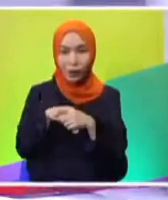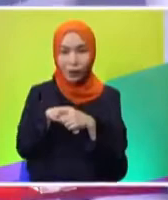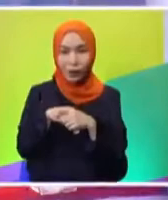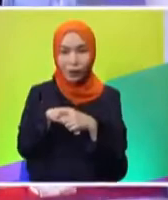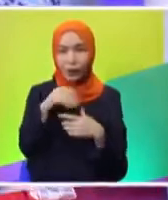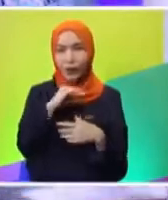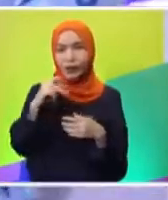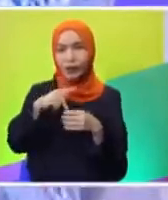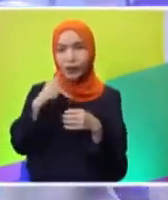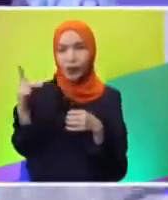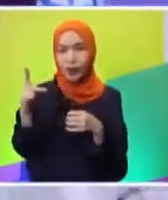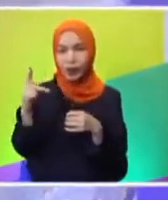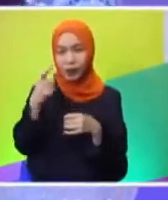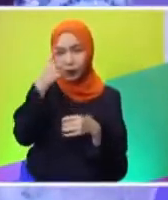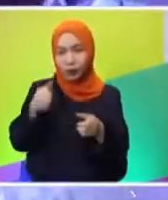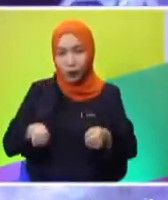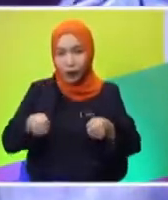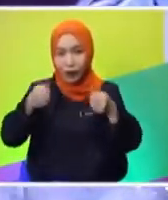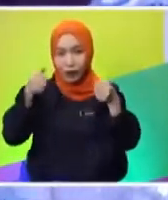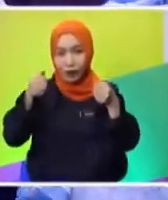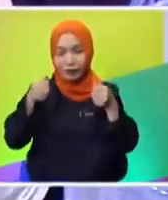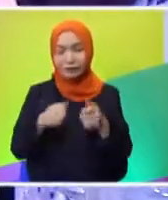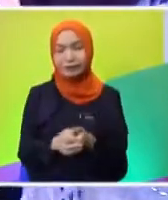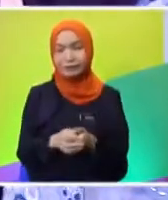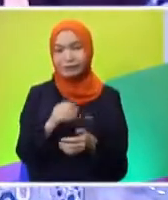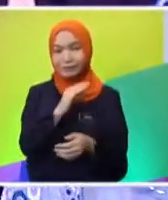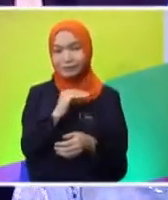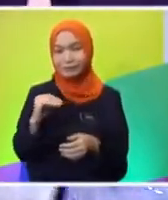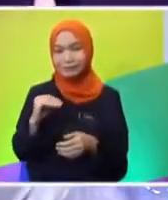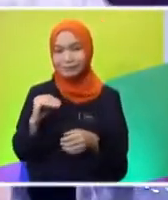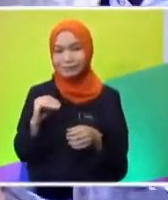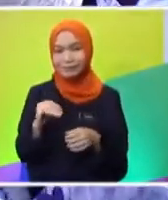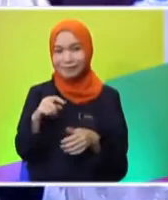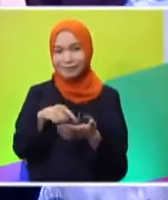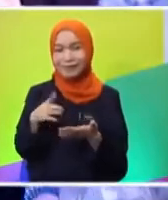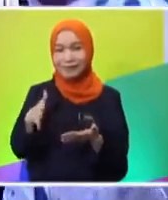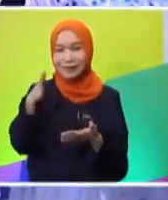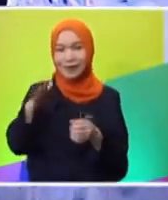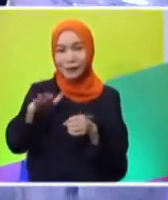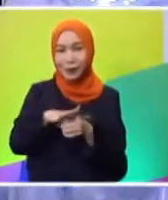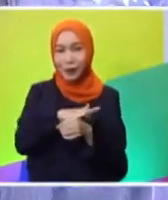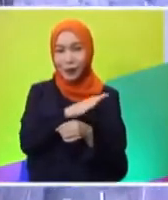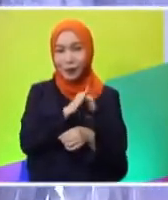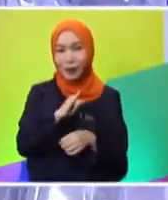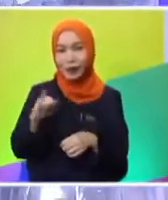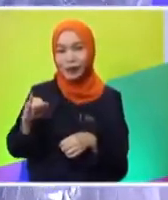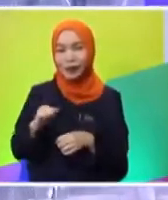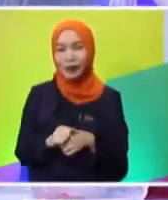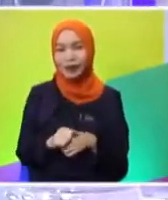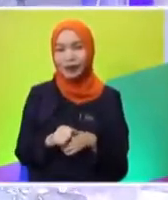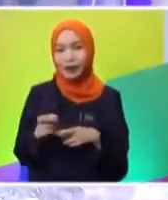tersangka misalnya ah Jaka memenuhi ajakan memenuhi ruangan